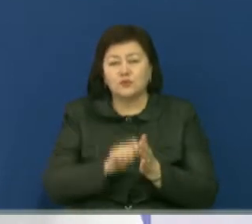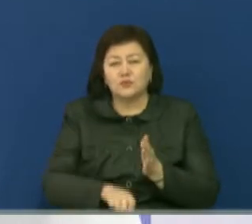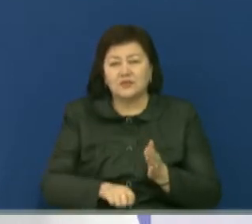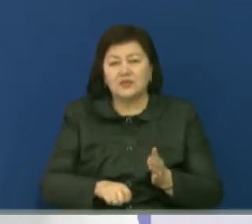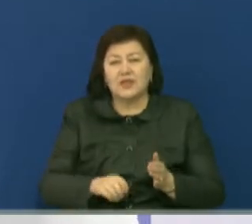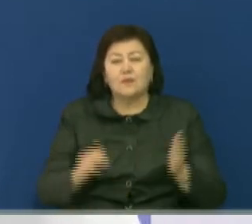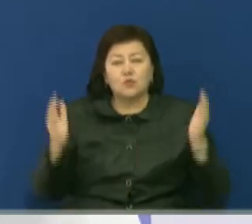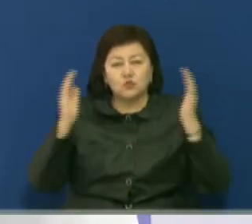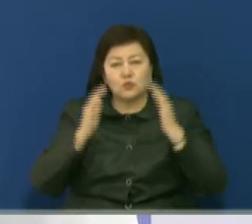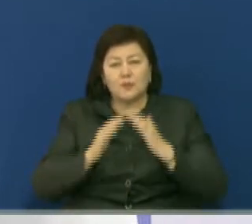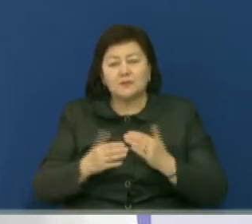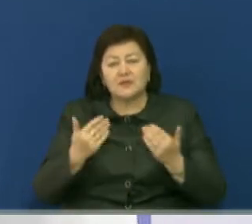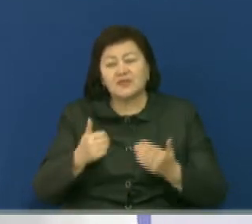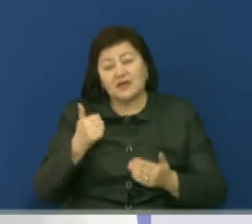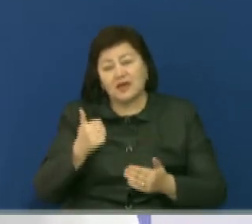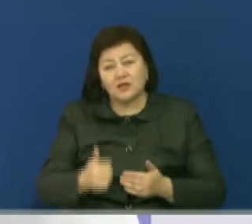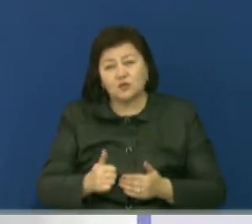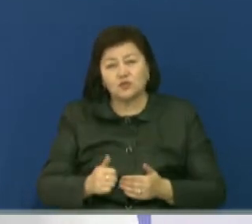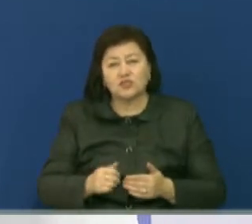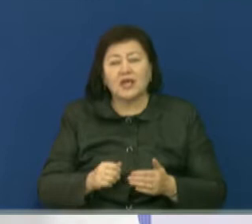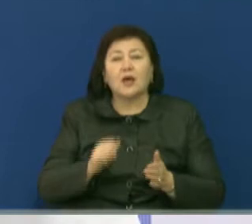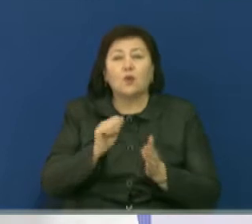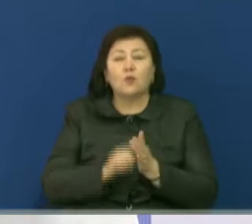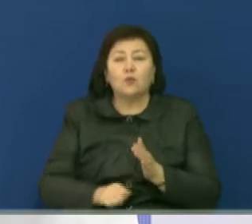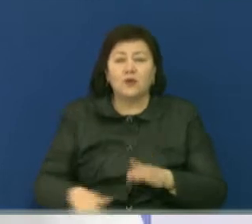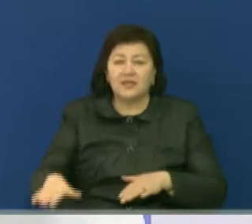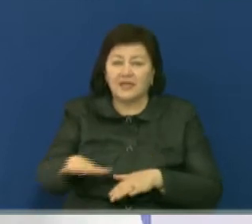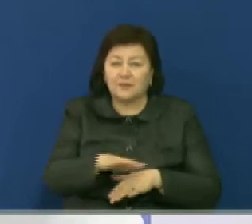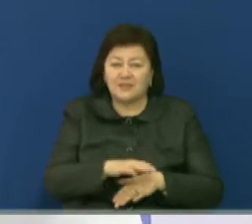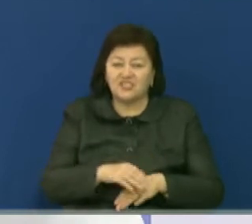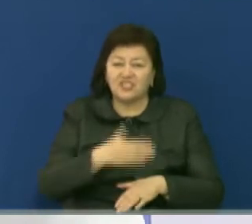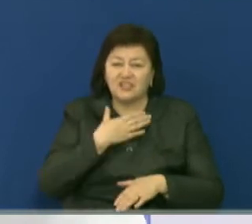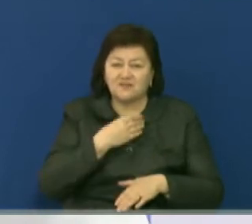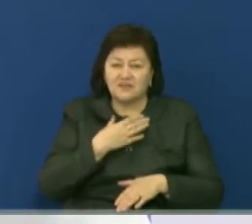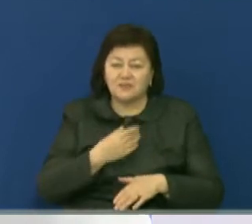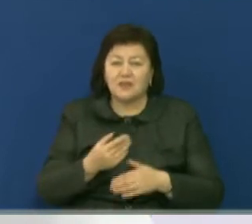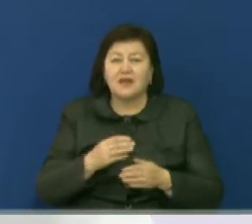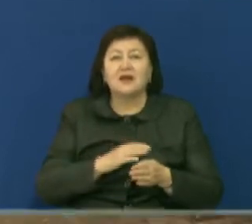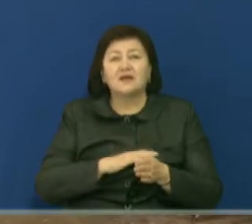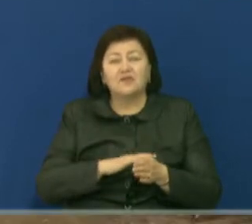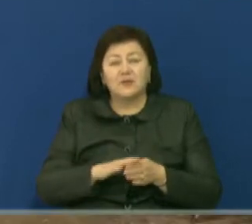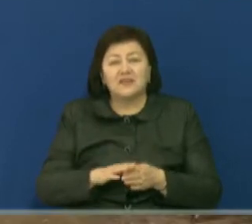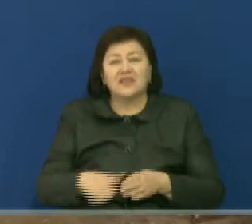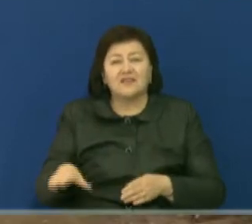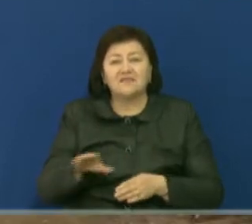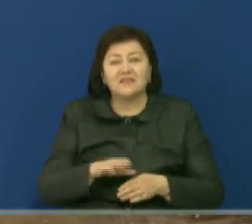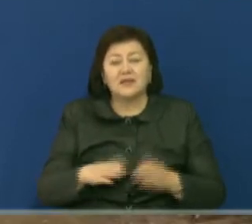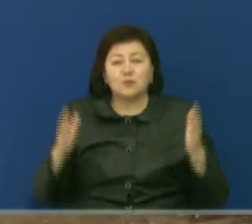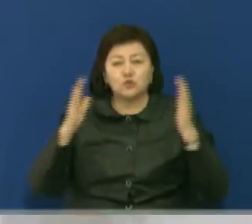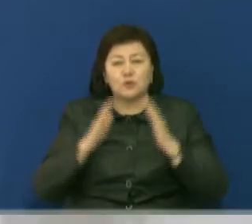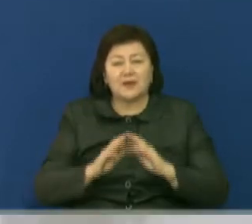первая хорошая убойная площадка по Восточно-Казахстанской области, по городу Семей, соответствующая мусульманским правилам. Надо сказать,